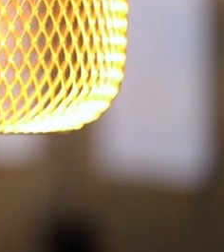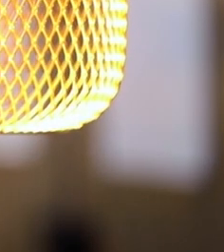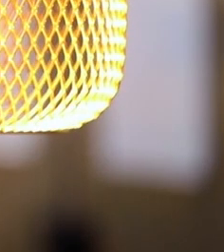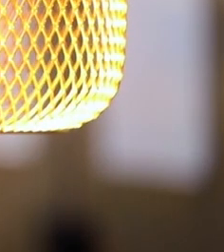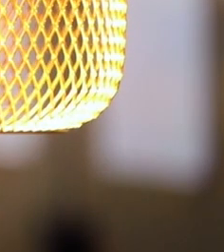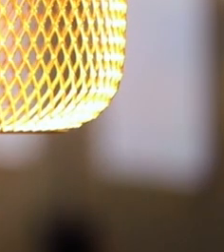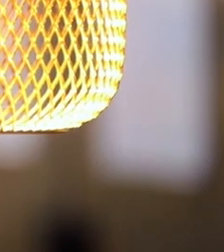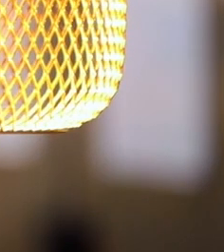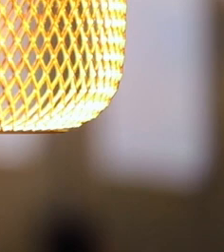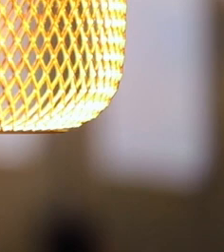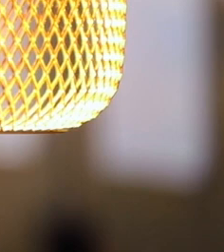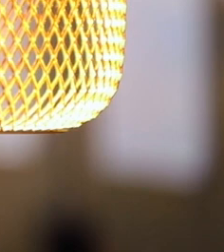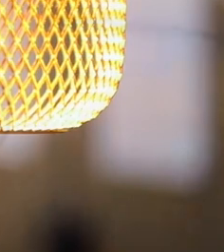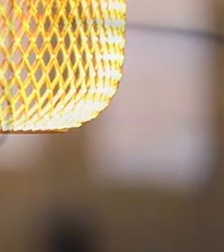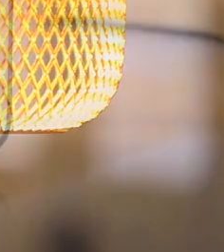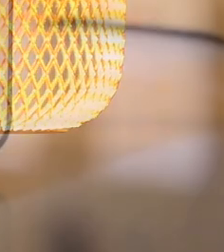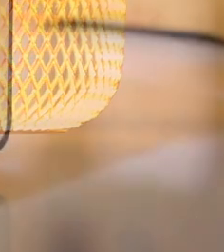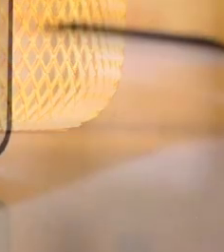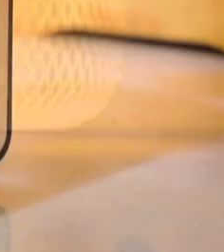we